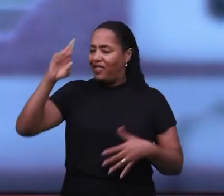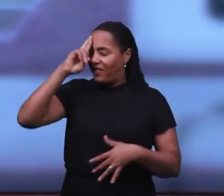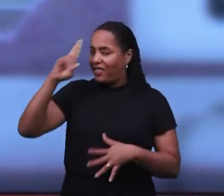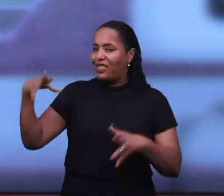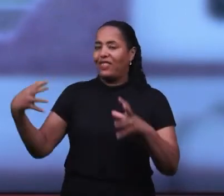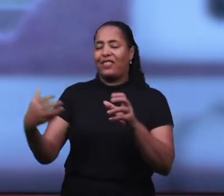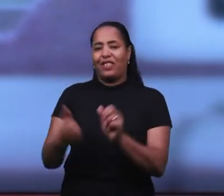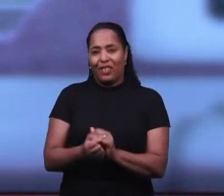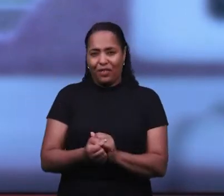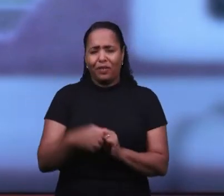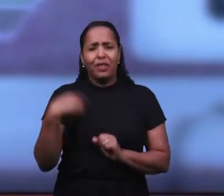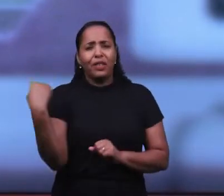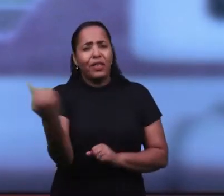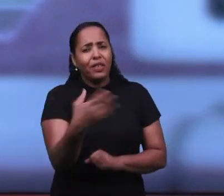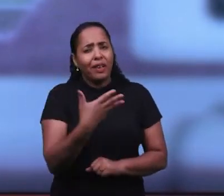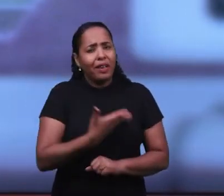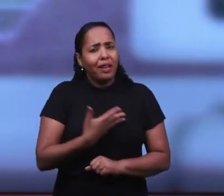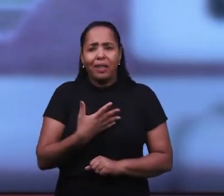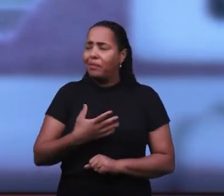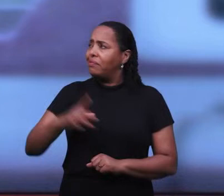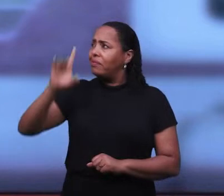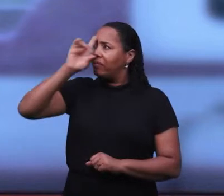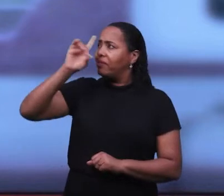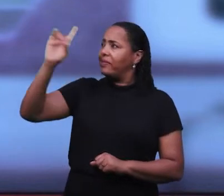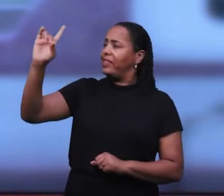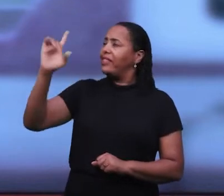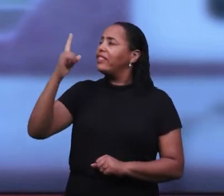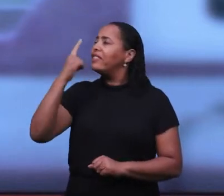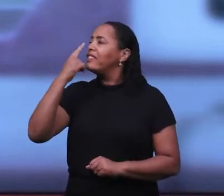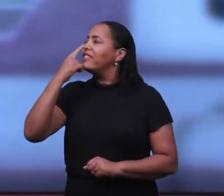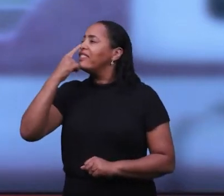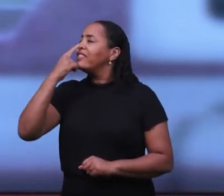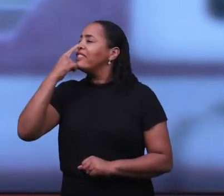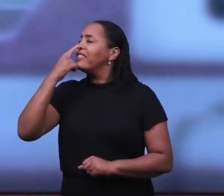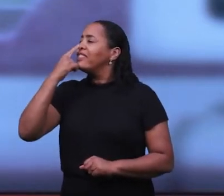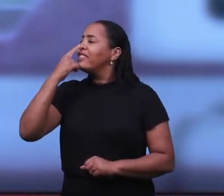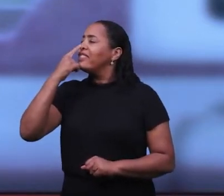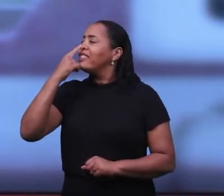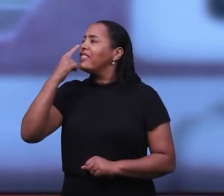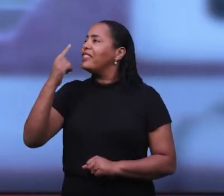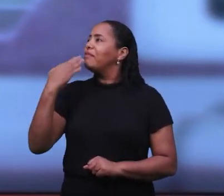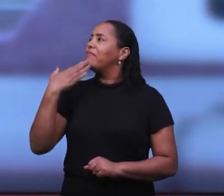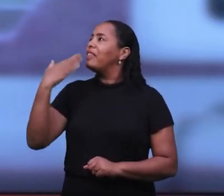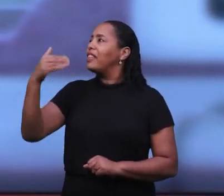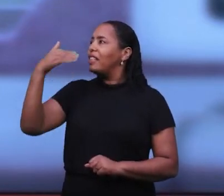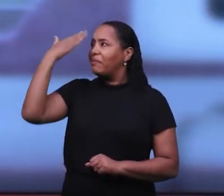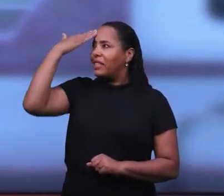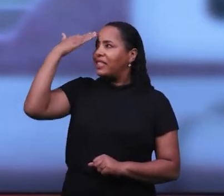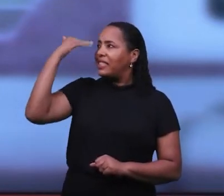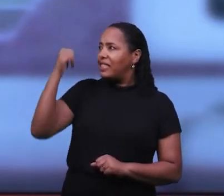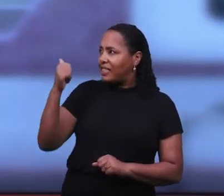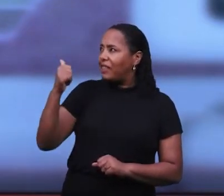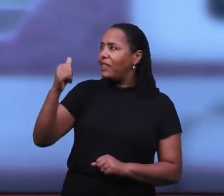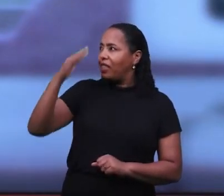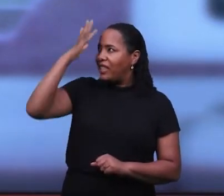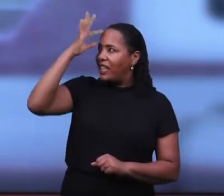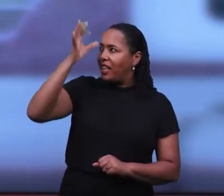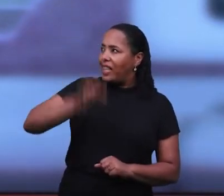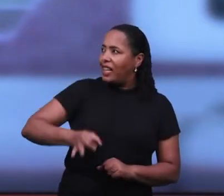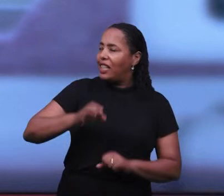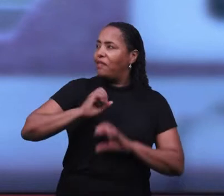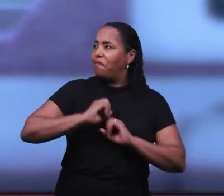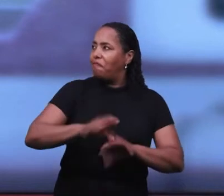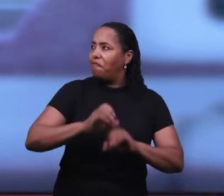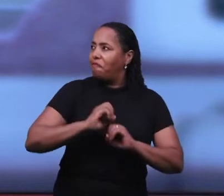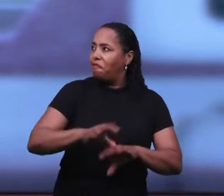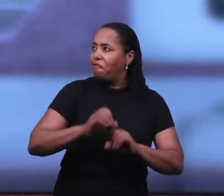dit qu'on reviendra avec joie parce qu'il est avec nous. Nous sommes amis de Dieu, avec lui, nous avons l'intimité pour